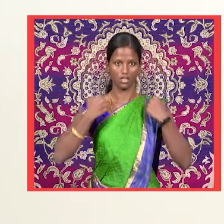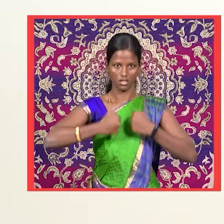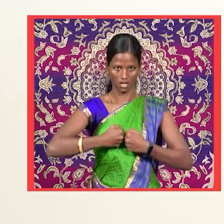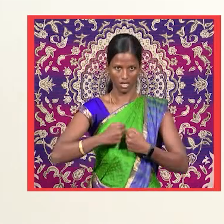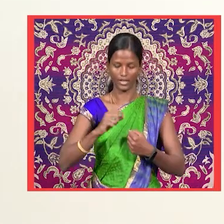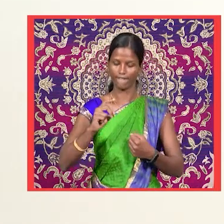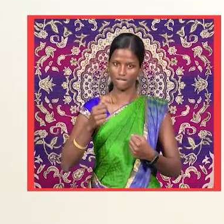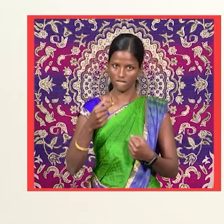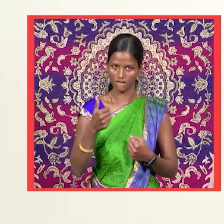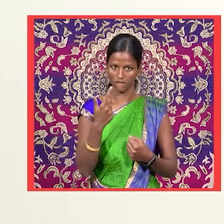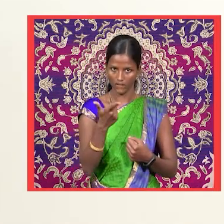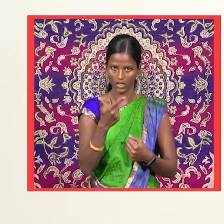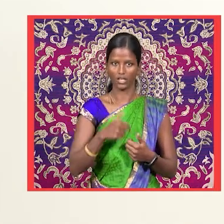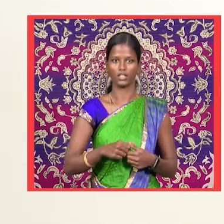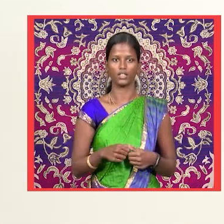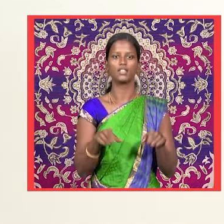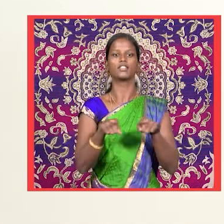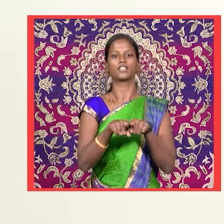விலை